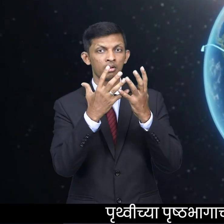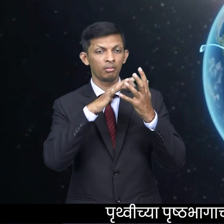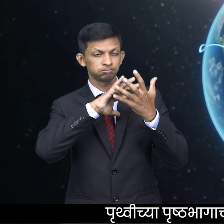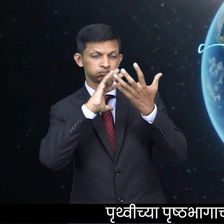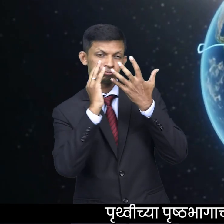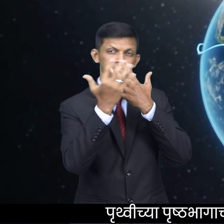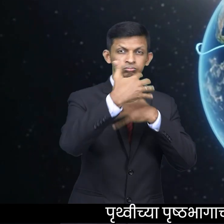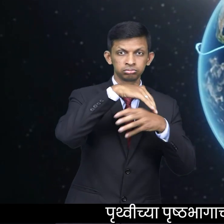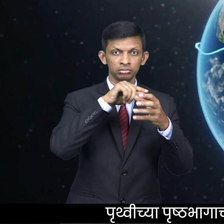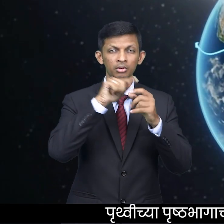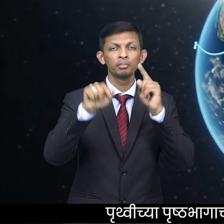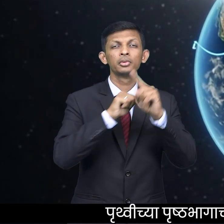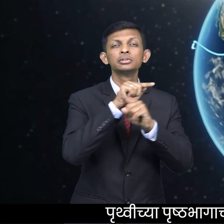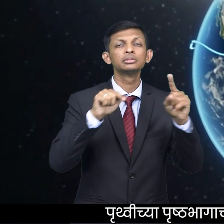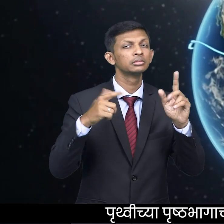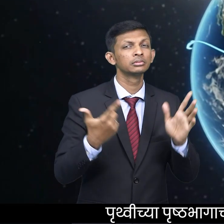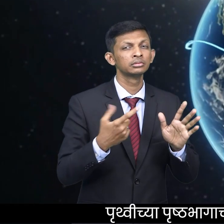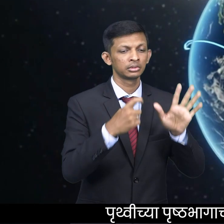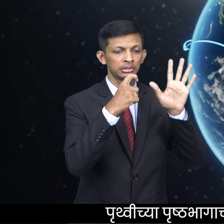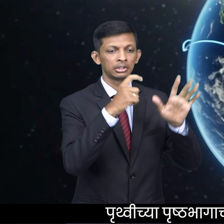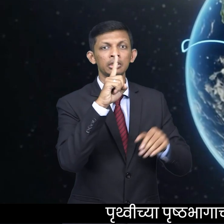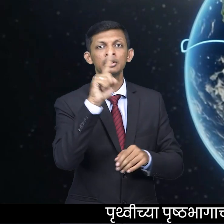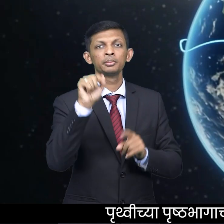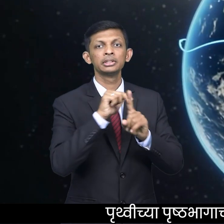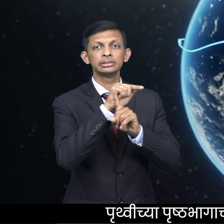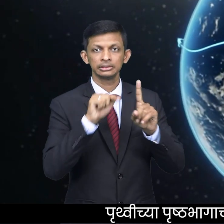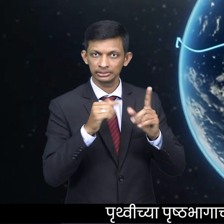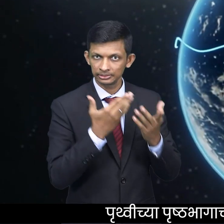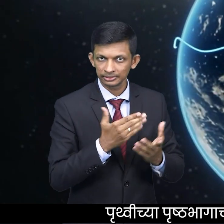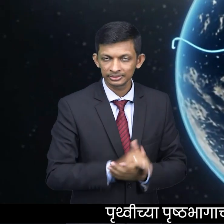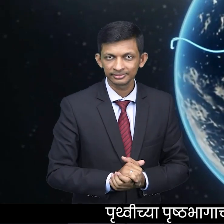पृथ्वीच्या पृष्ठभागाचा सुमारे 71% भाग पाण्याने व्यापलेला आहे.